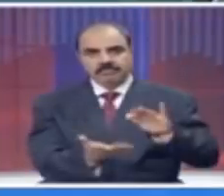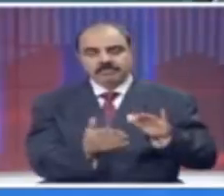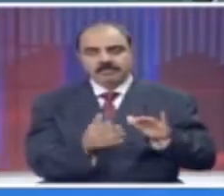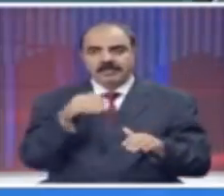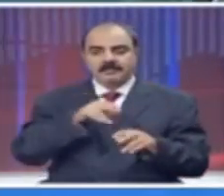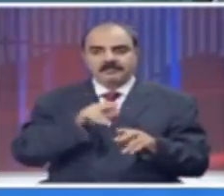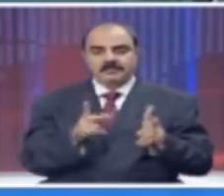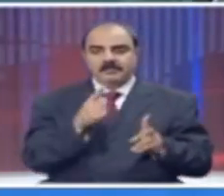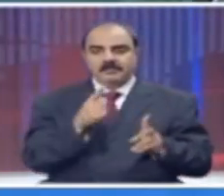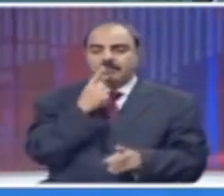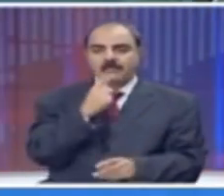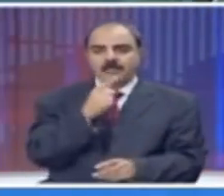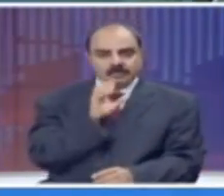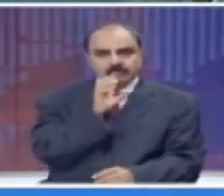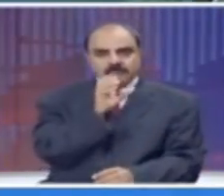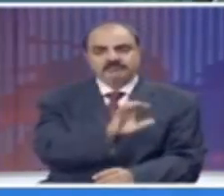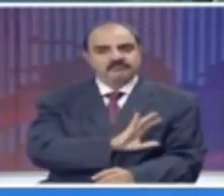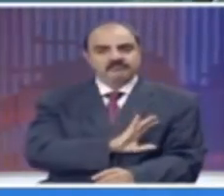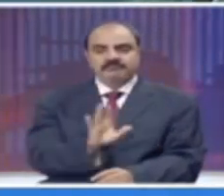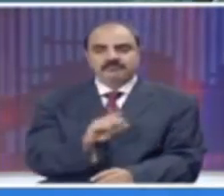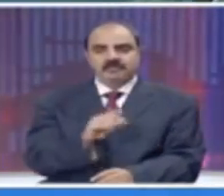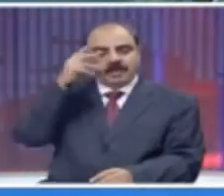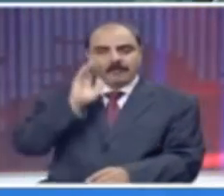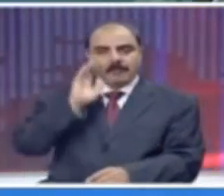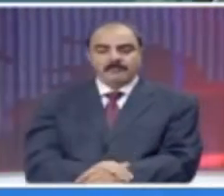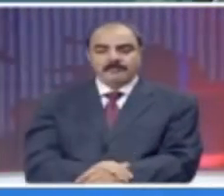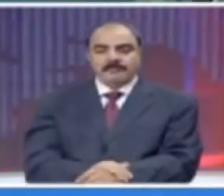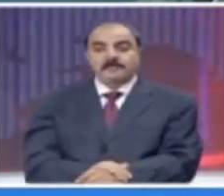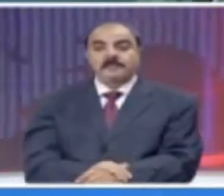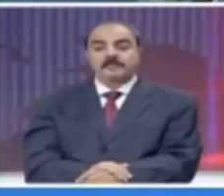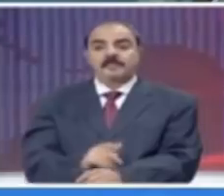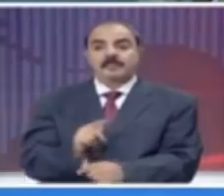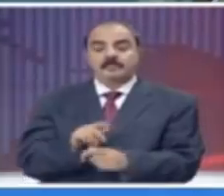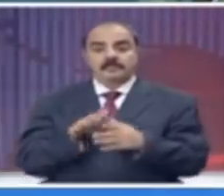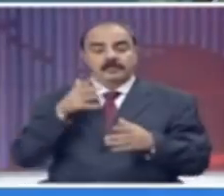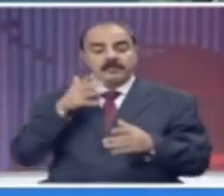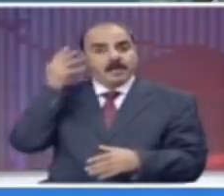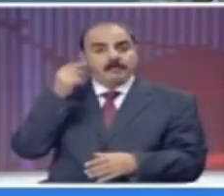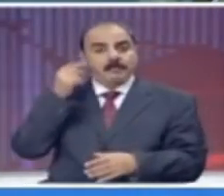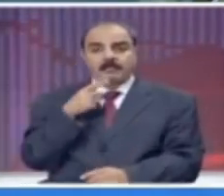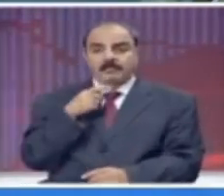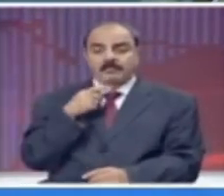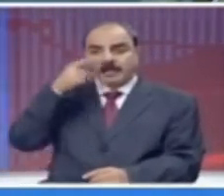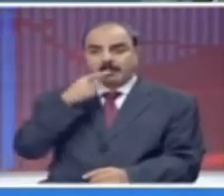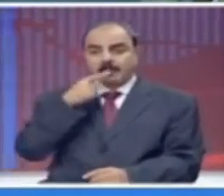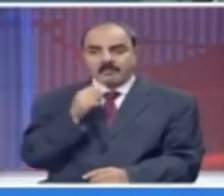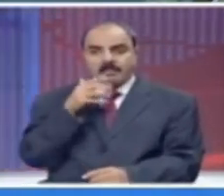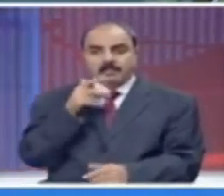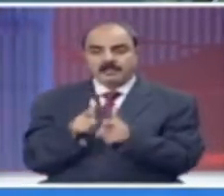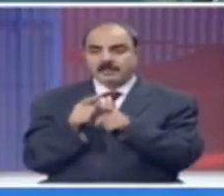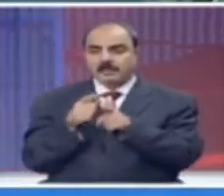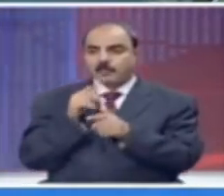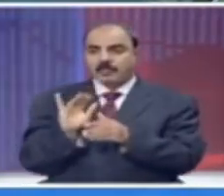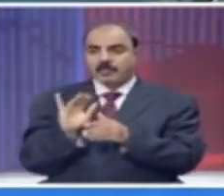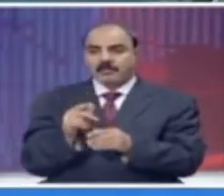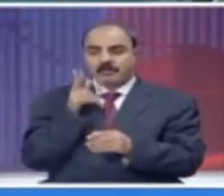الانتخابات قد تحسم بشكل كبير إلى صالح ترامب. كبير مستشاري حملة ترامب الإعلامية